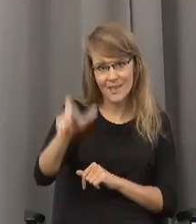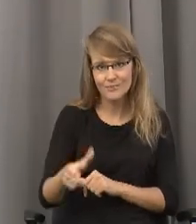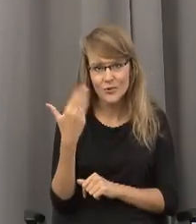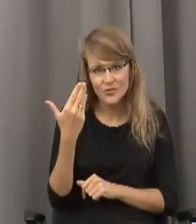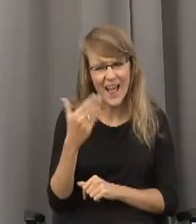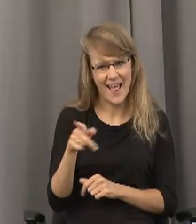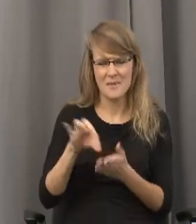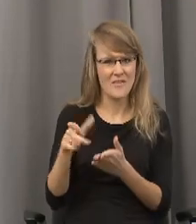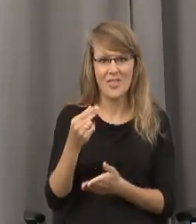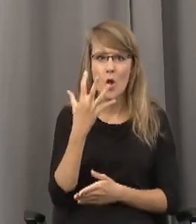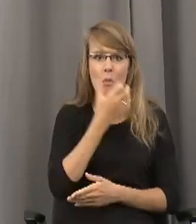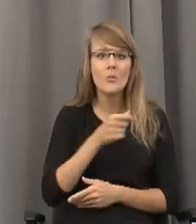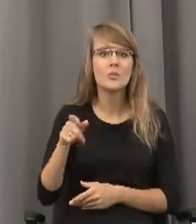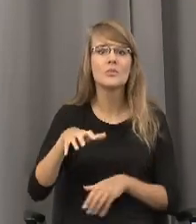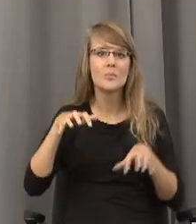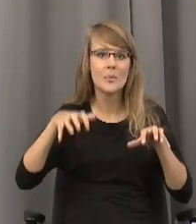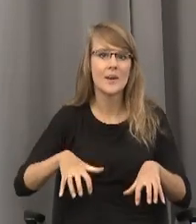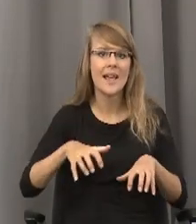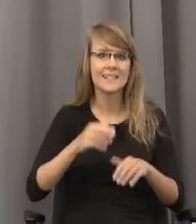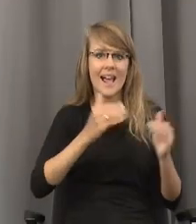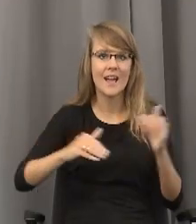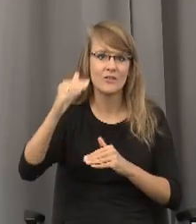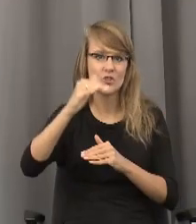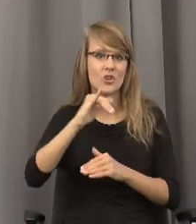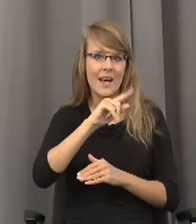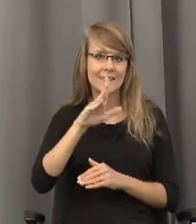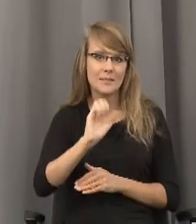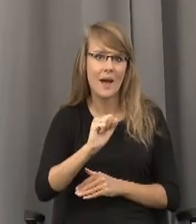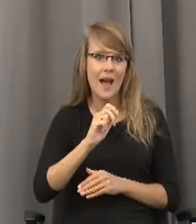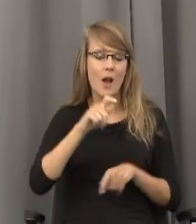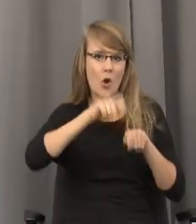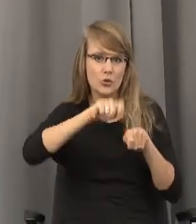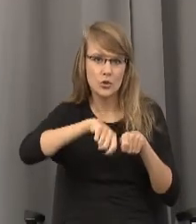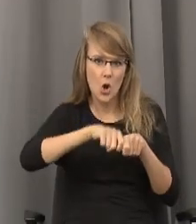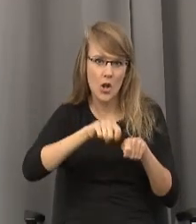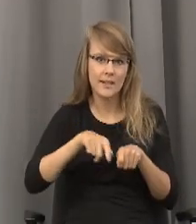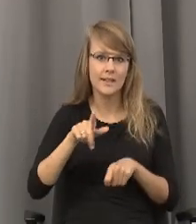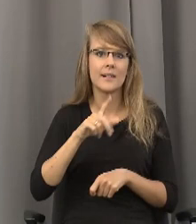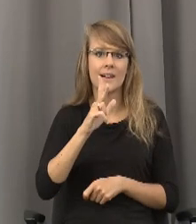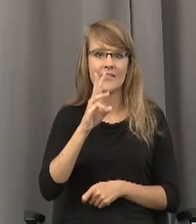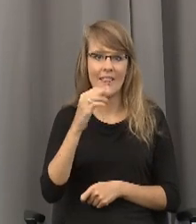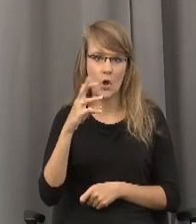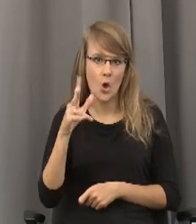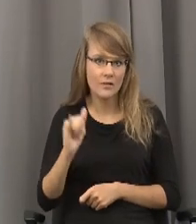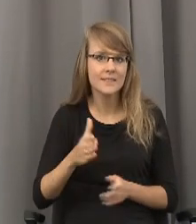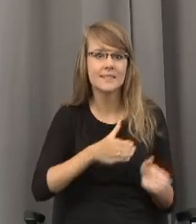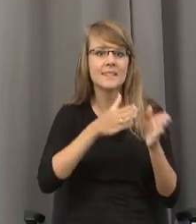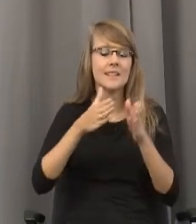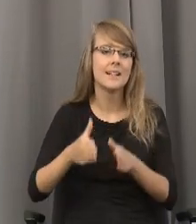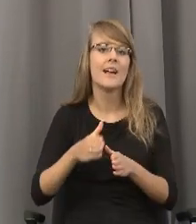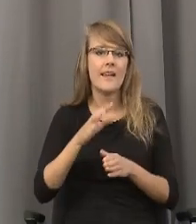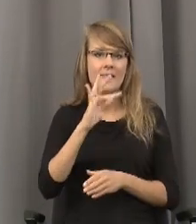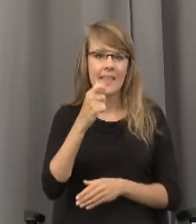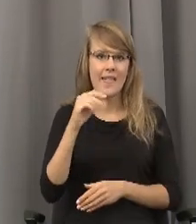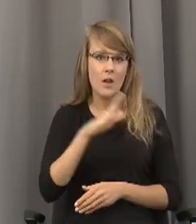obrazi, pana Krzysztofa Kwiatkowskiego, prezesa Najwyższej Izby Kontroli. Chciałbym przywitać pana profesora Tadeusza Parnowskiego,